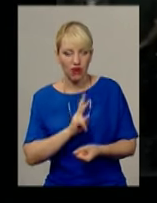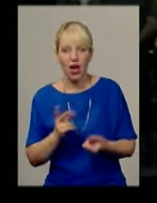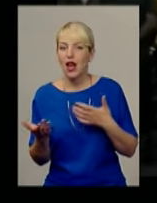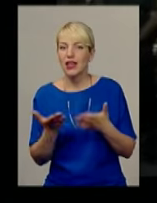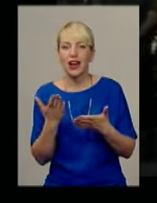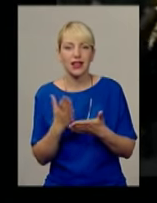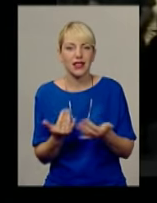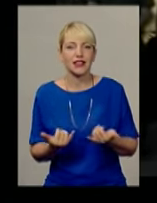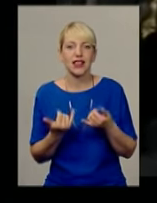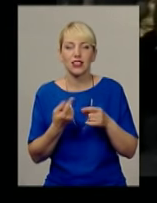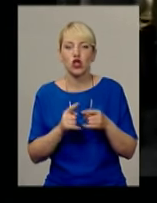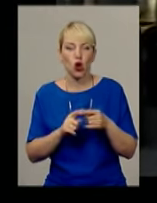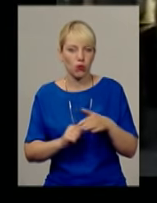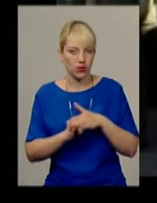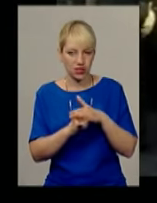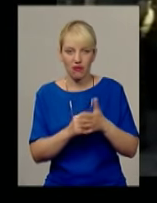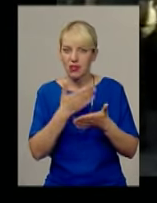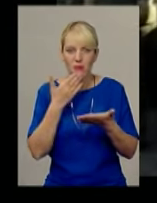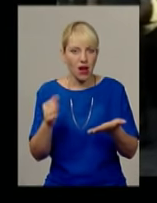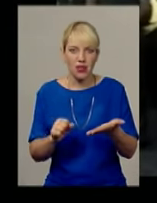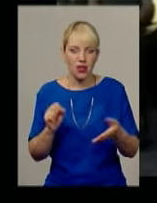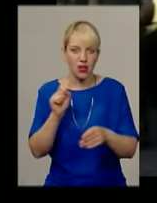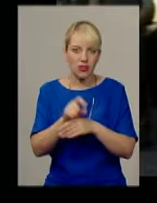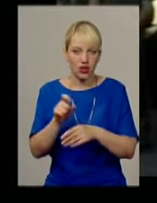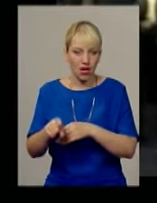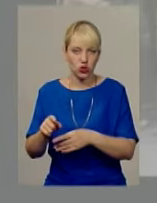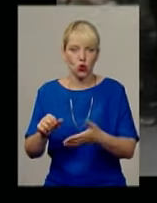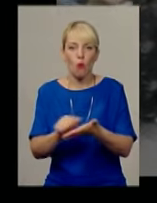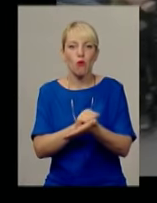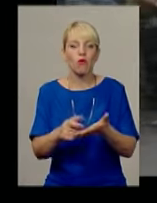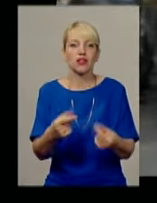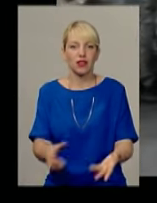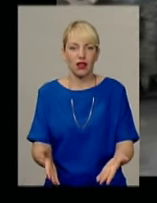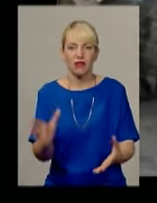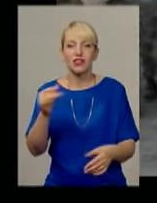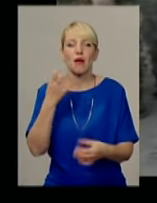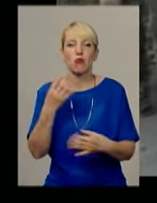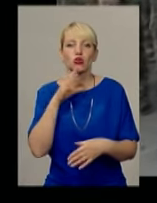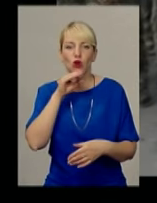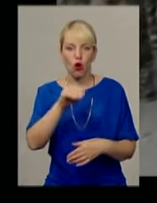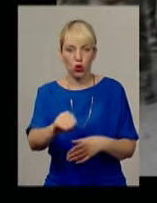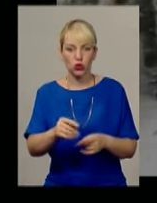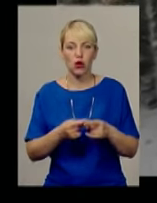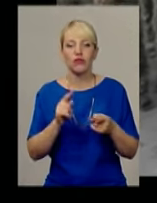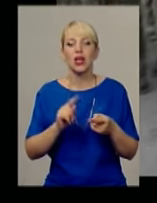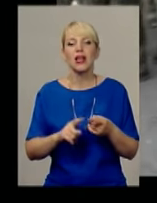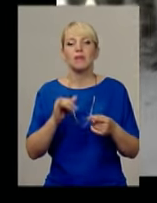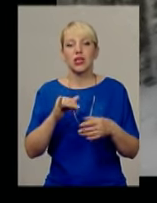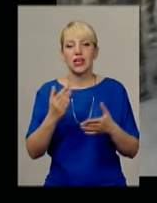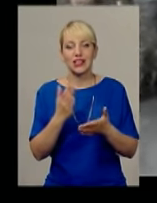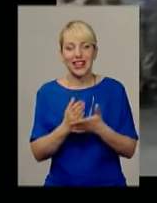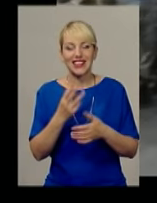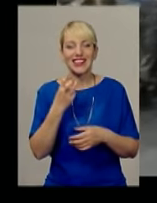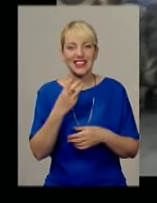цього є підстава? Ніякої бумаги немає, нічого немає, все голословно. У нас в роті більше, як на 300 тисяч є чеків, які